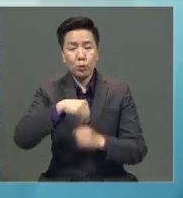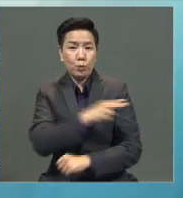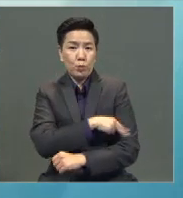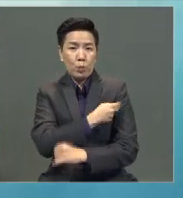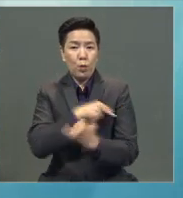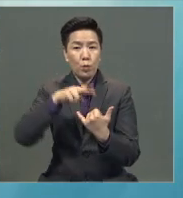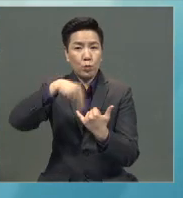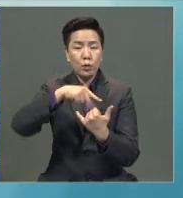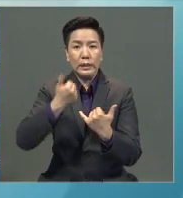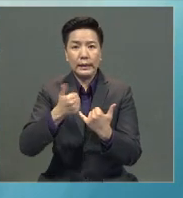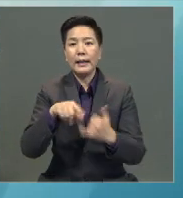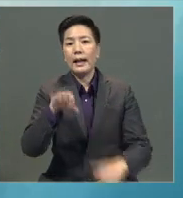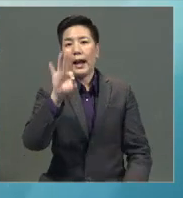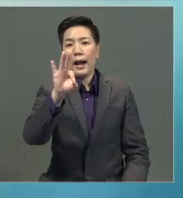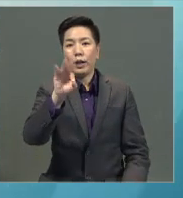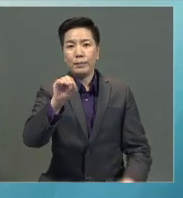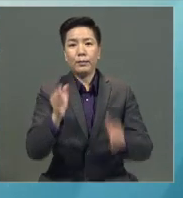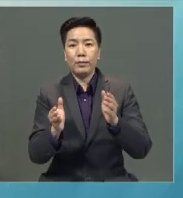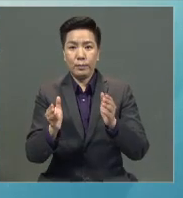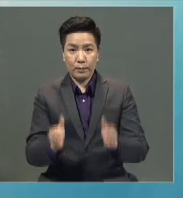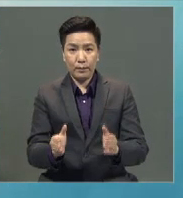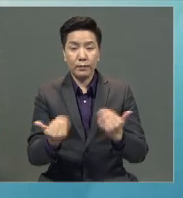แล้วยังมีรักษาตัวอยู่ในโรงพยาบาลอยู่ที่90รายนะครับมาดูในสถานการณ์เป็นกราฟขึ้นมาดูก่อนนะครับเพราะว่าจะได้เห็นภาพของ